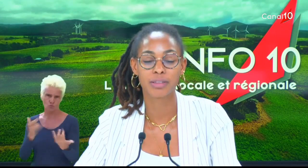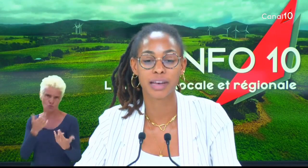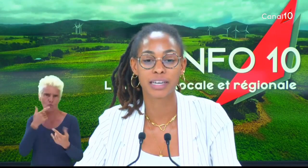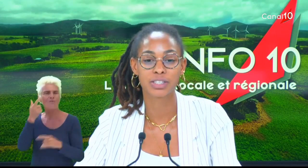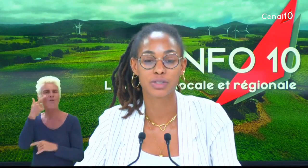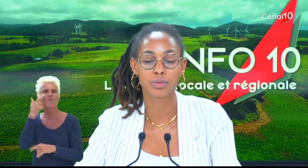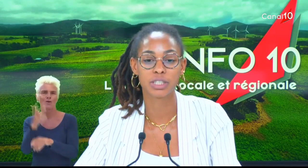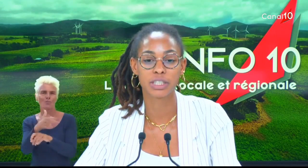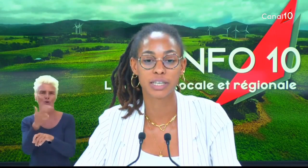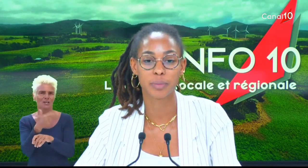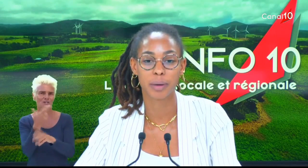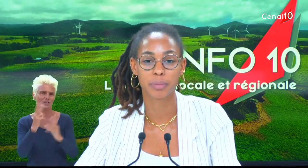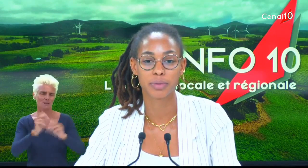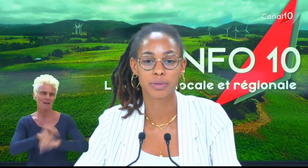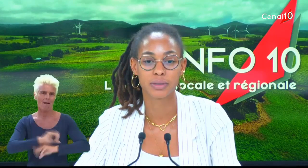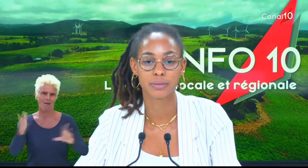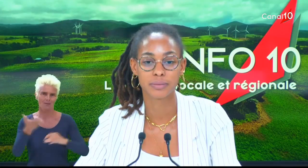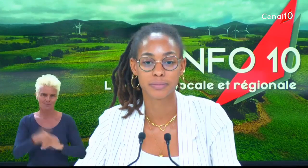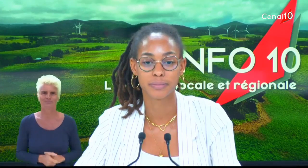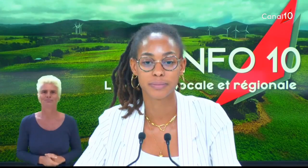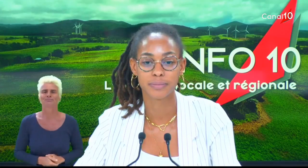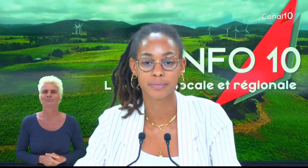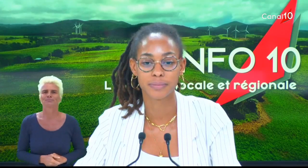un reportage de Michel